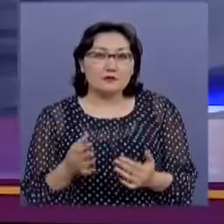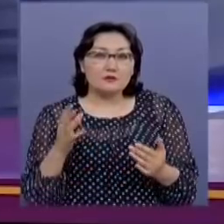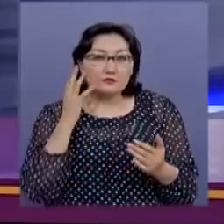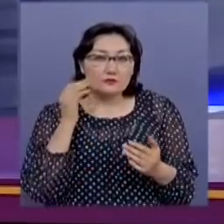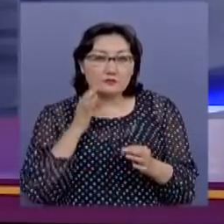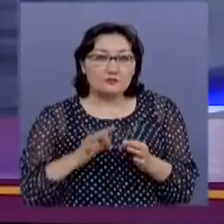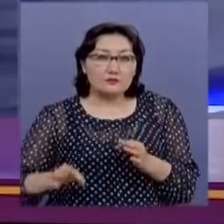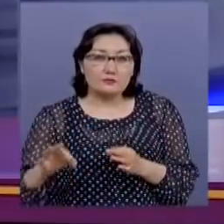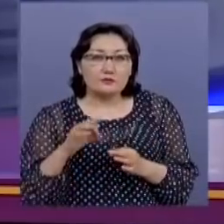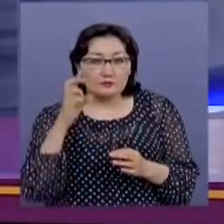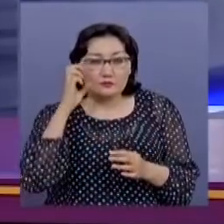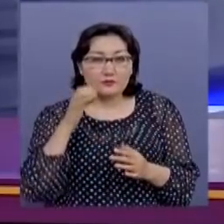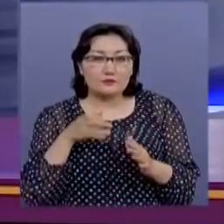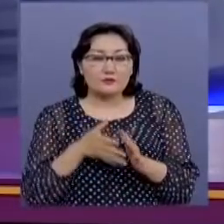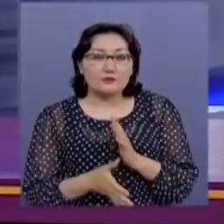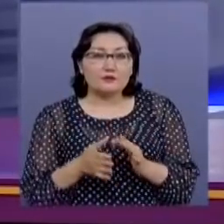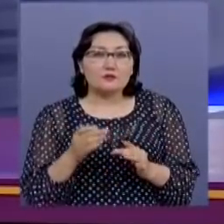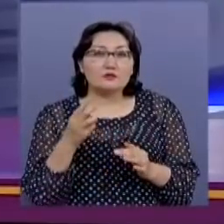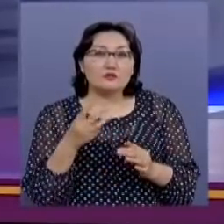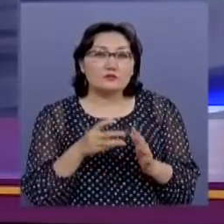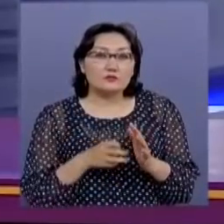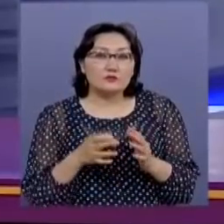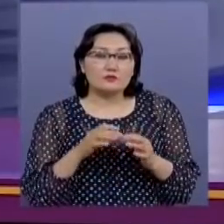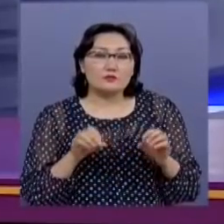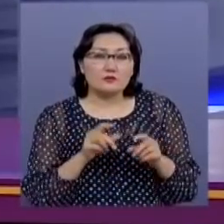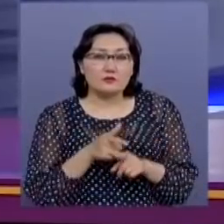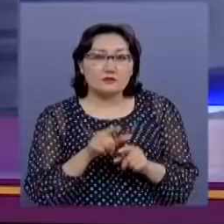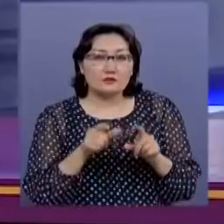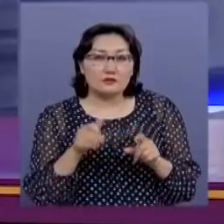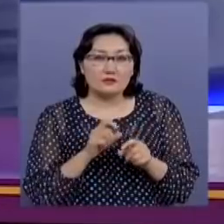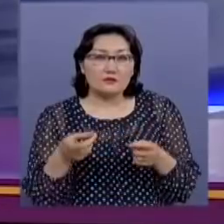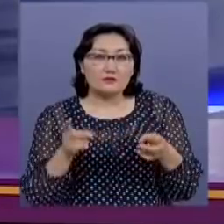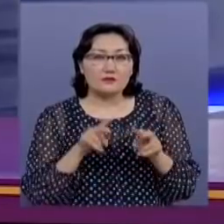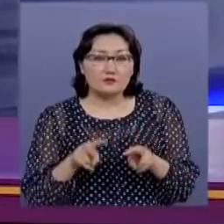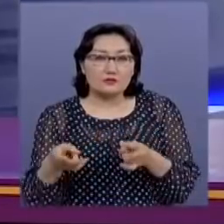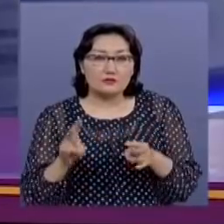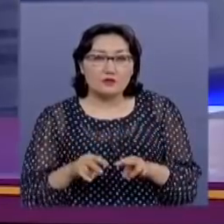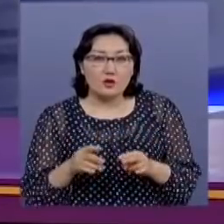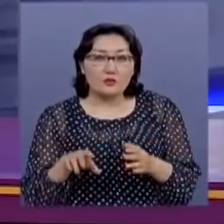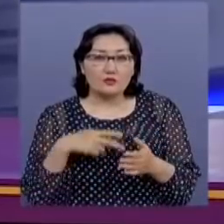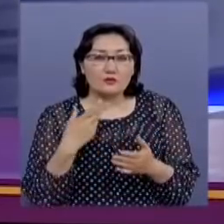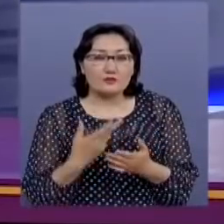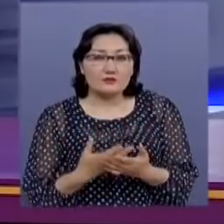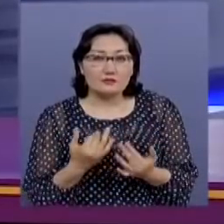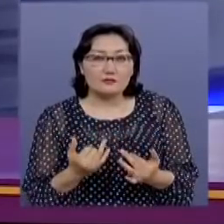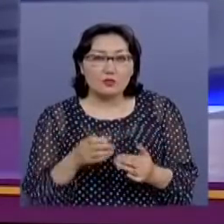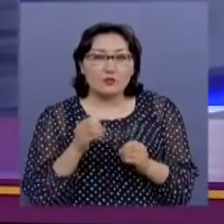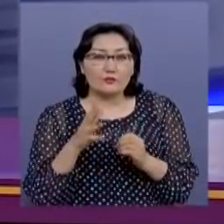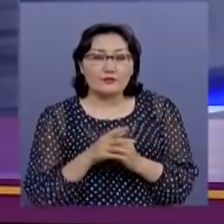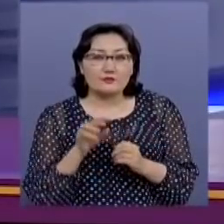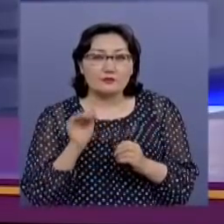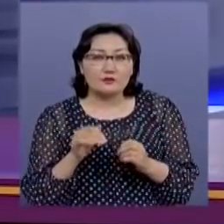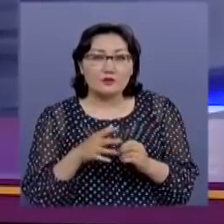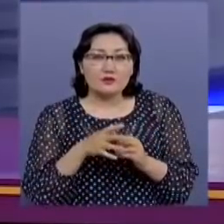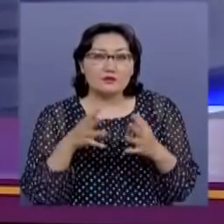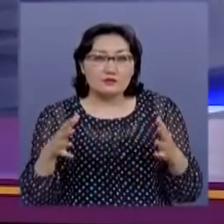Алматы облысында бюджеттің 1,5 миллиард теңгесіне тартылған газ құбыры қараусыз қалғандықтан құлап жатыр. Ал 15 мыңнан астам